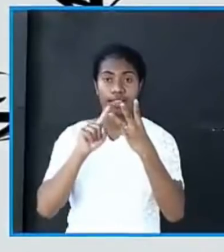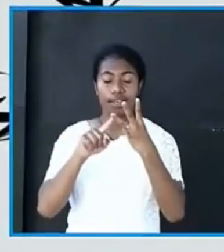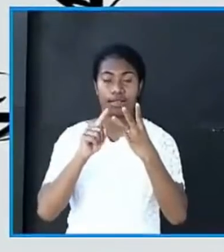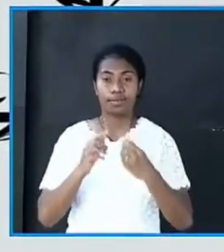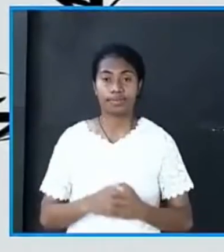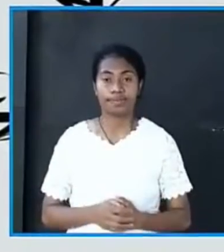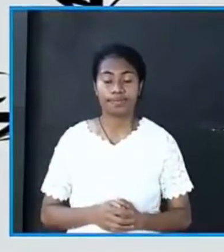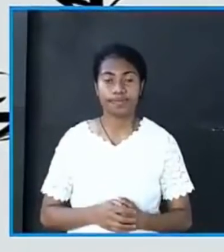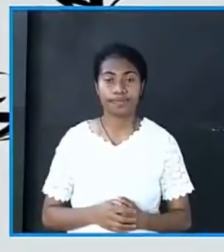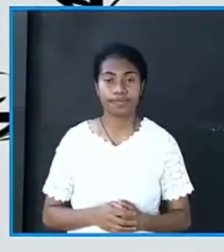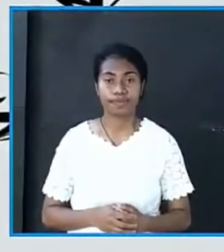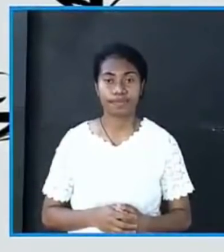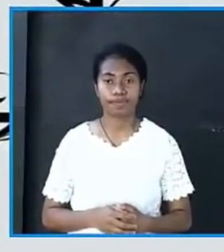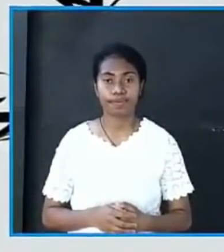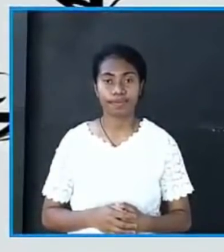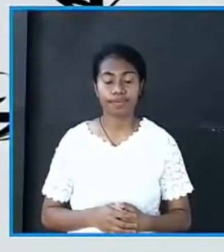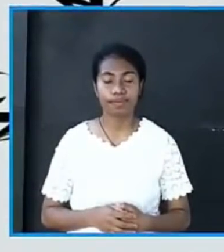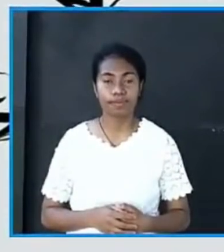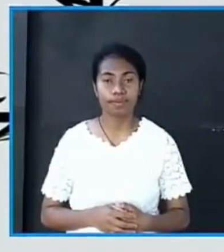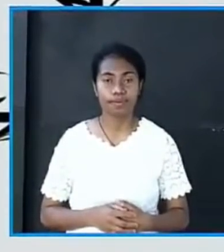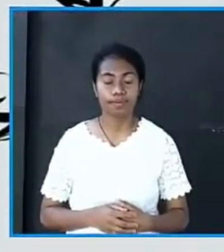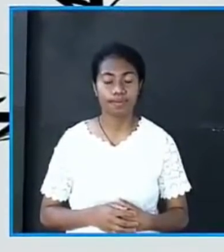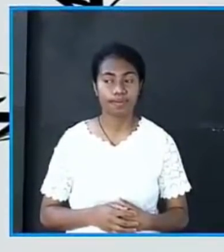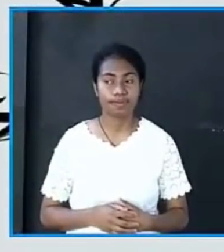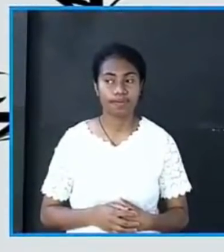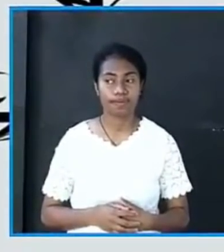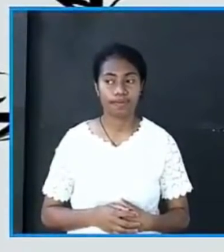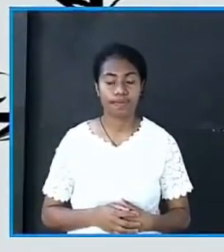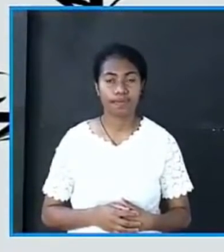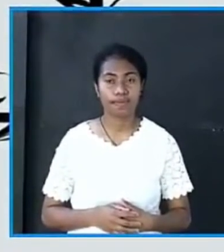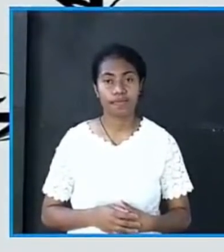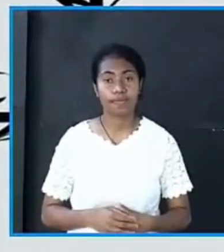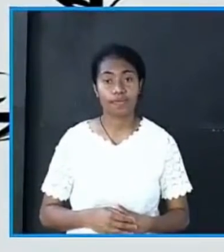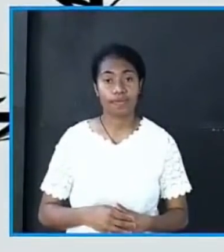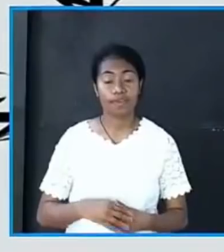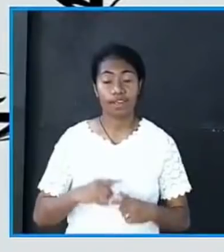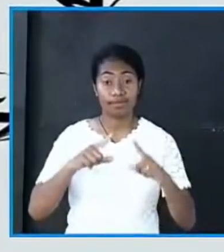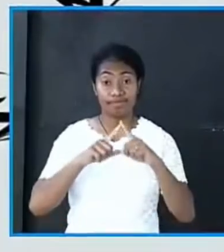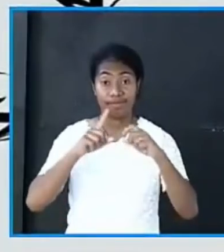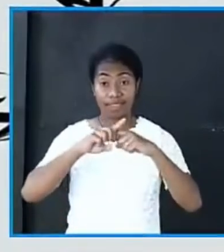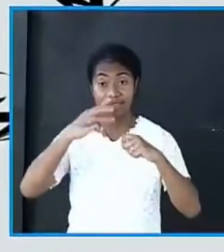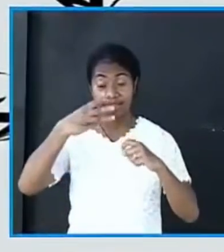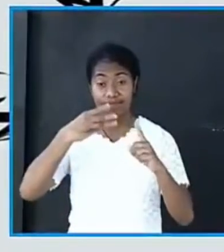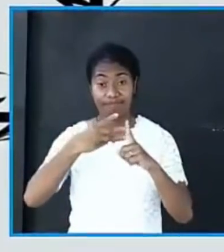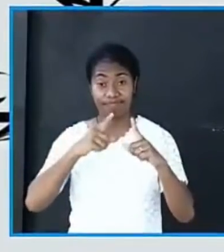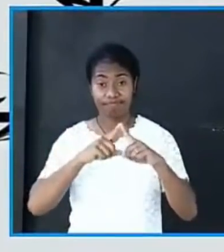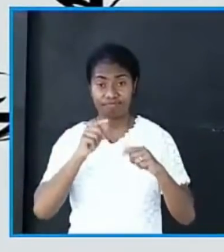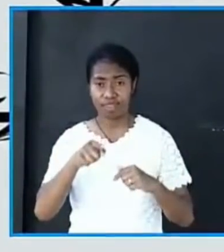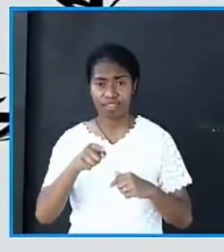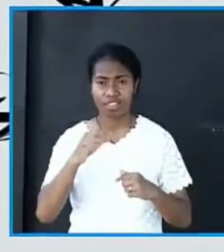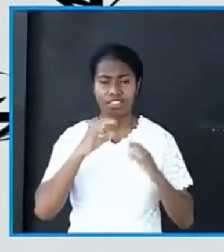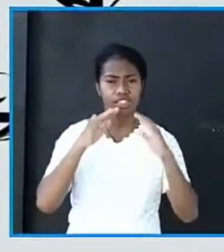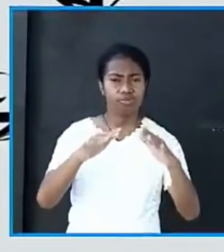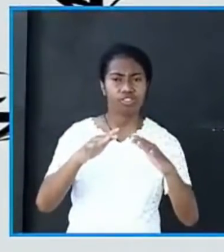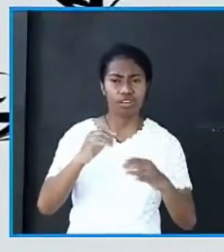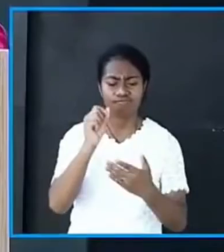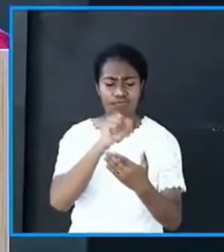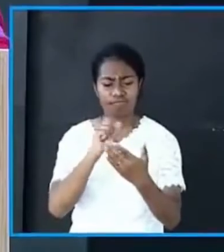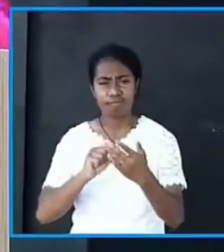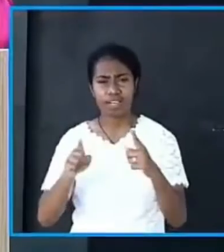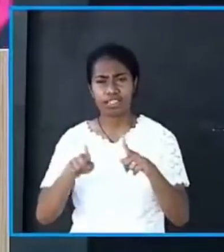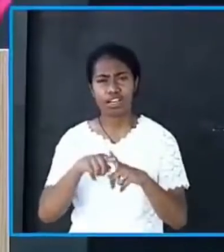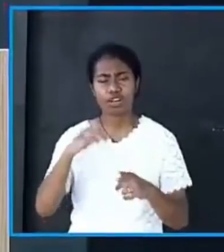I Ketut Hai bikin gamenya akibat penciptaan manusia menurut gambar dan rupa Allah